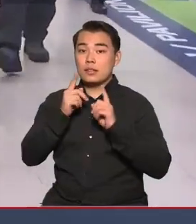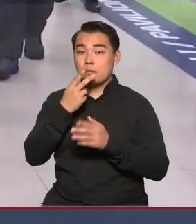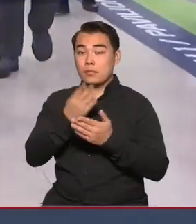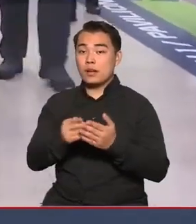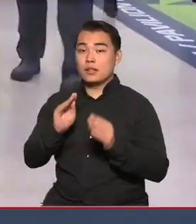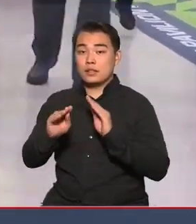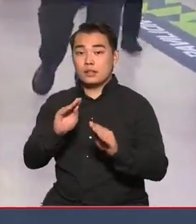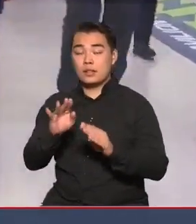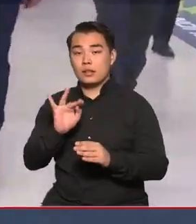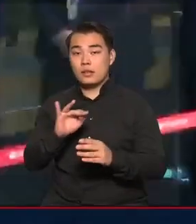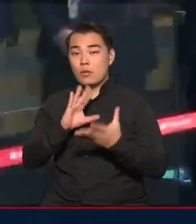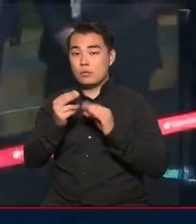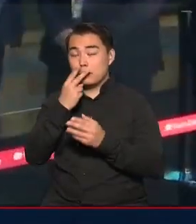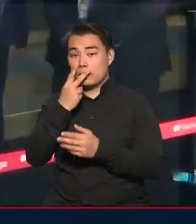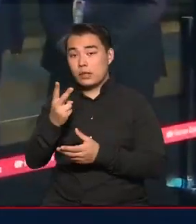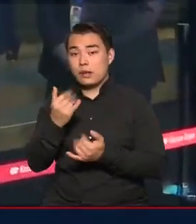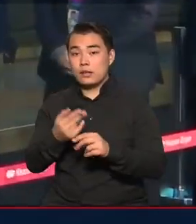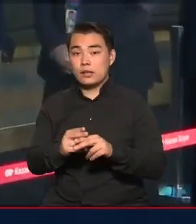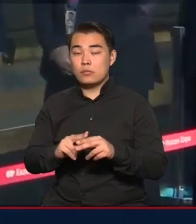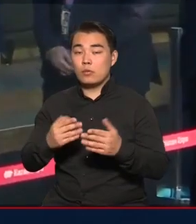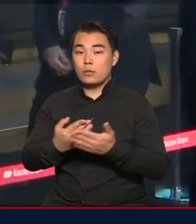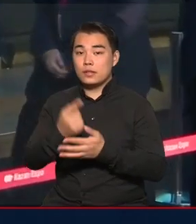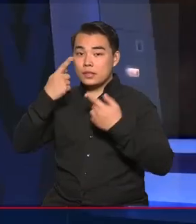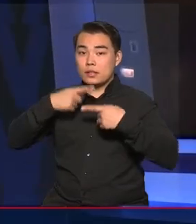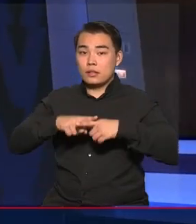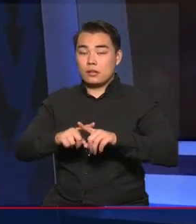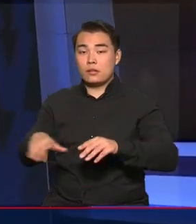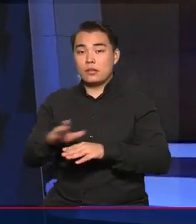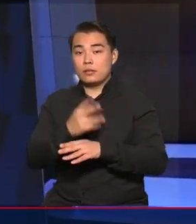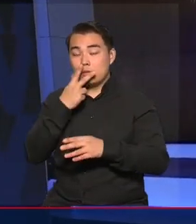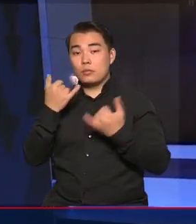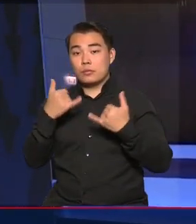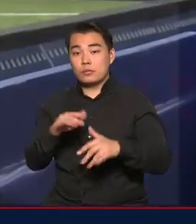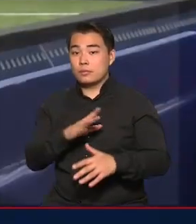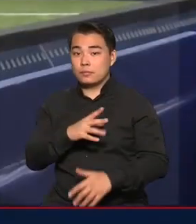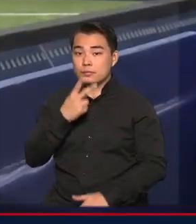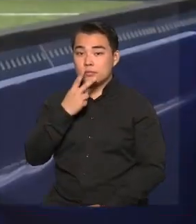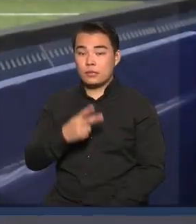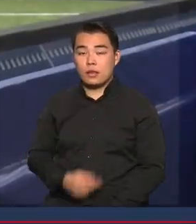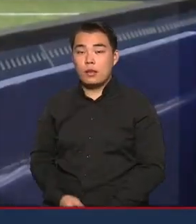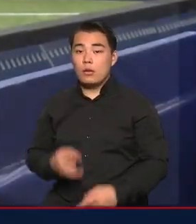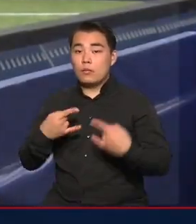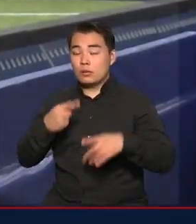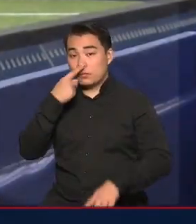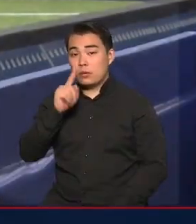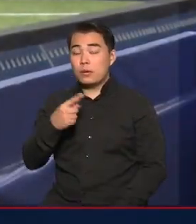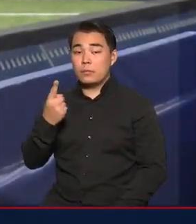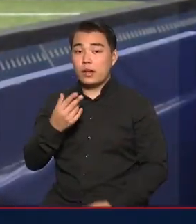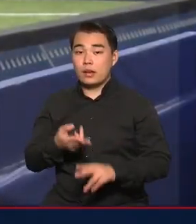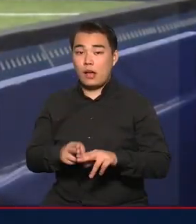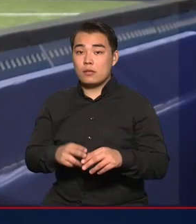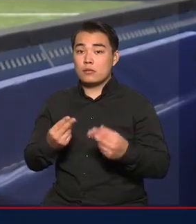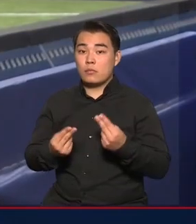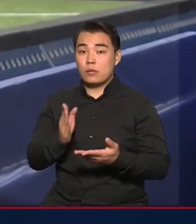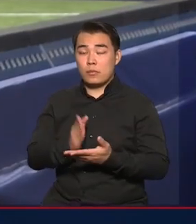нысандар, фиджитал зертхананы көріп, инновациялық фиджитал қозғалыстың ерекшеліктерін тамашалады. Футбол әлемдегі нөмірі бірінші спорт түрі,